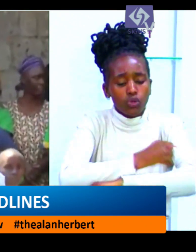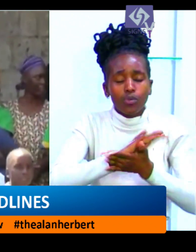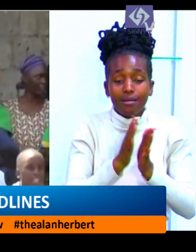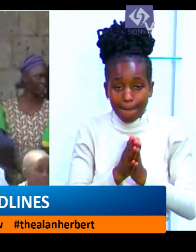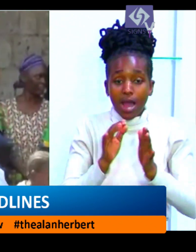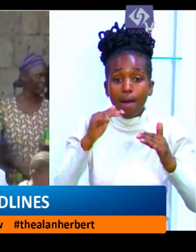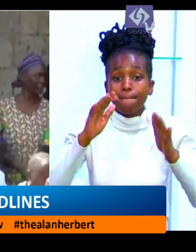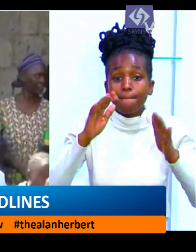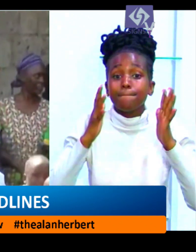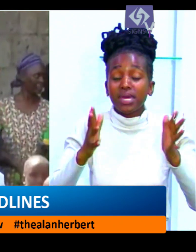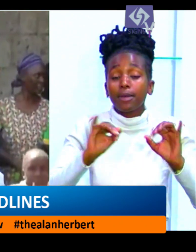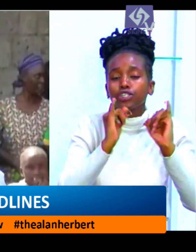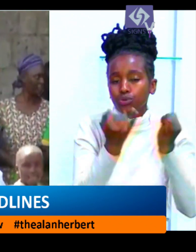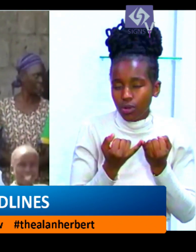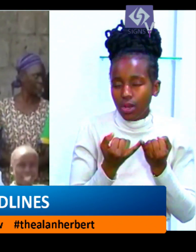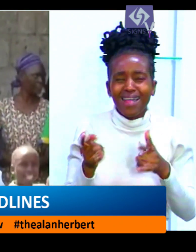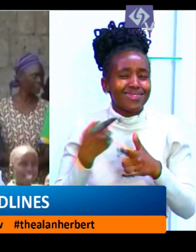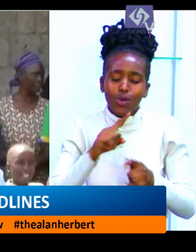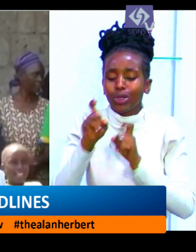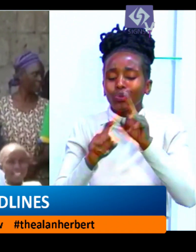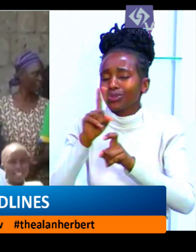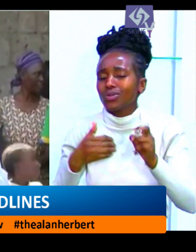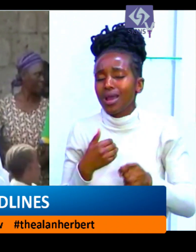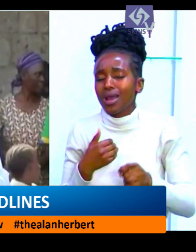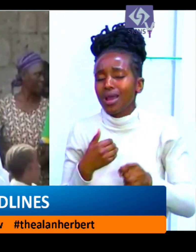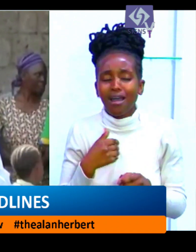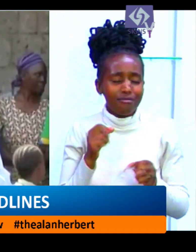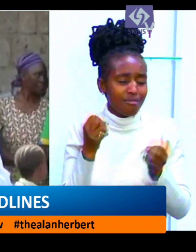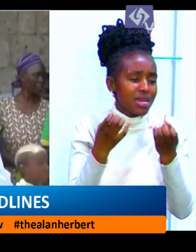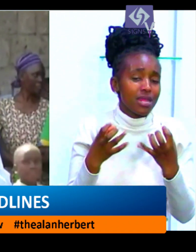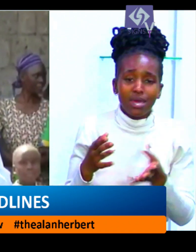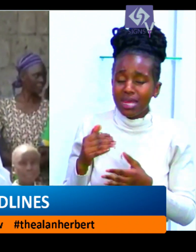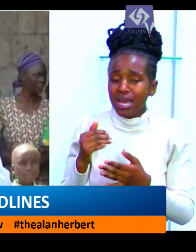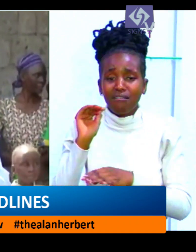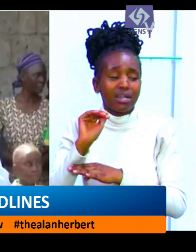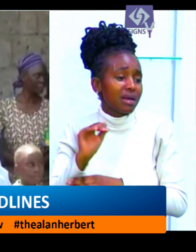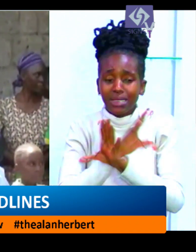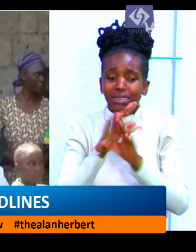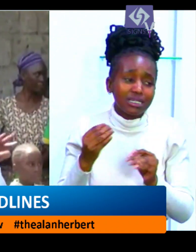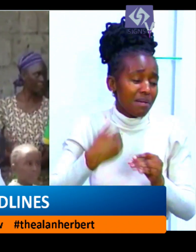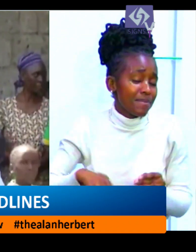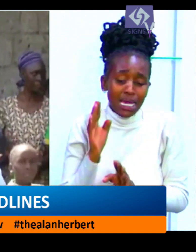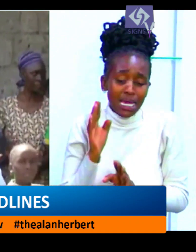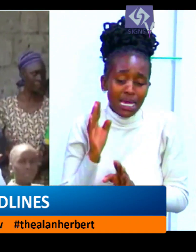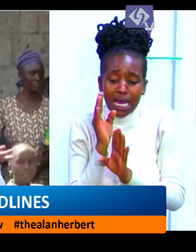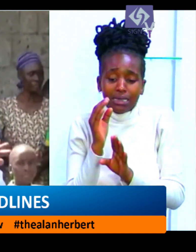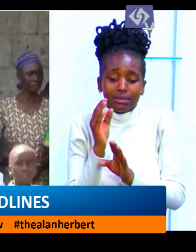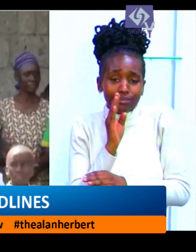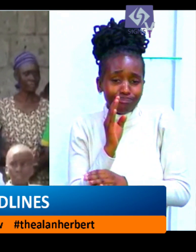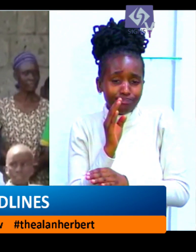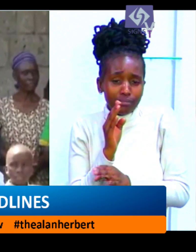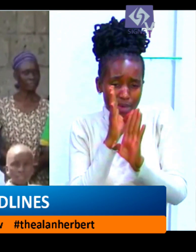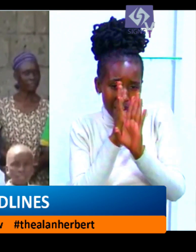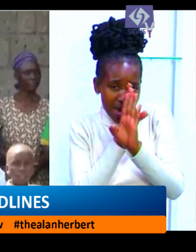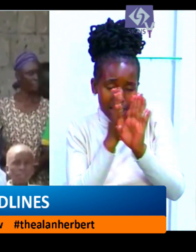Nilisema hawa walimu ni watu wazuri. Promotion ya walimu haijafanyika miaka kumina tatu. Nimewapatia